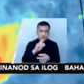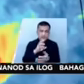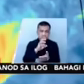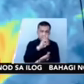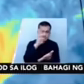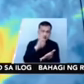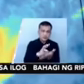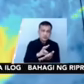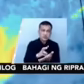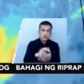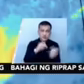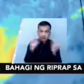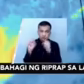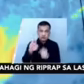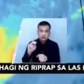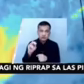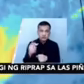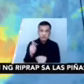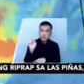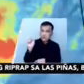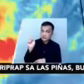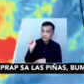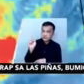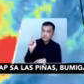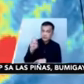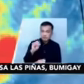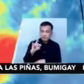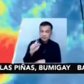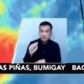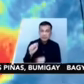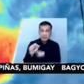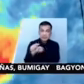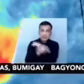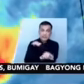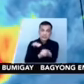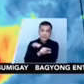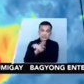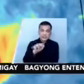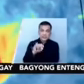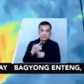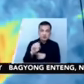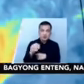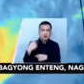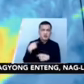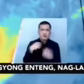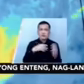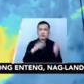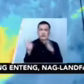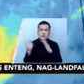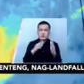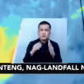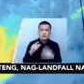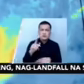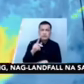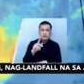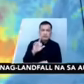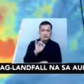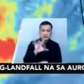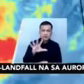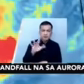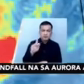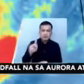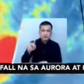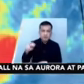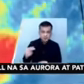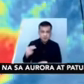Dito po yan sa vicinity ng Madela, Quirino. Taglay po nito ang lakas ng hangin na abot sa 85 kilometers per hour at